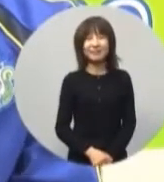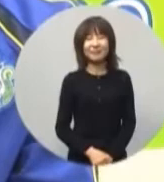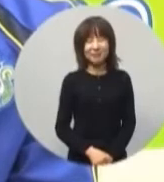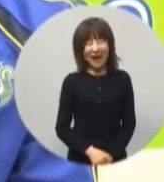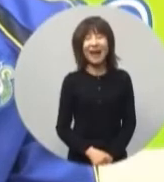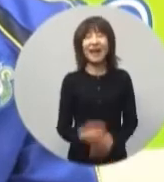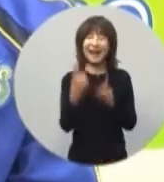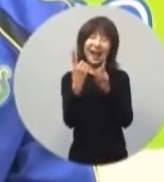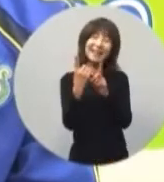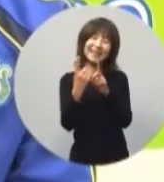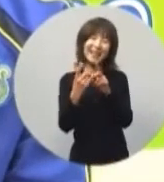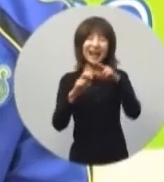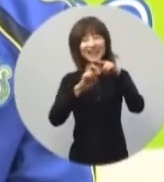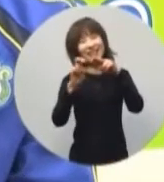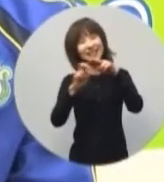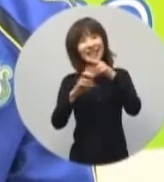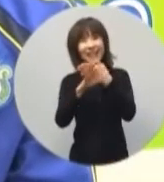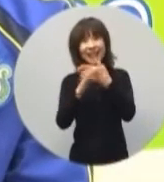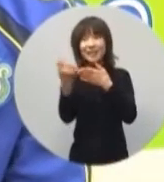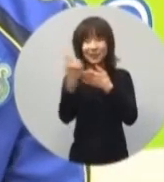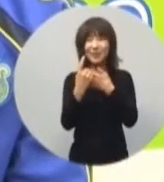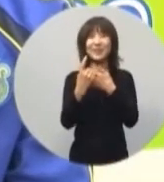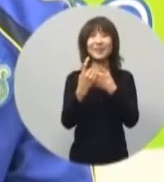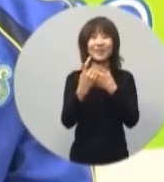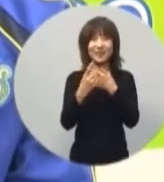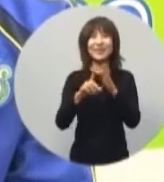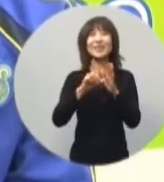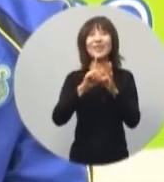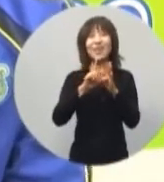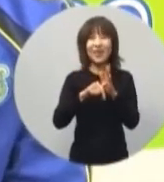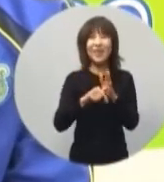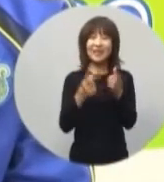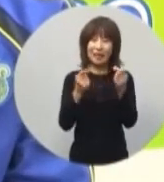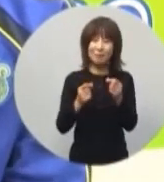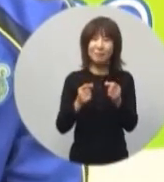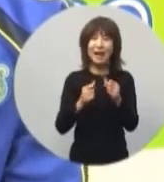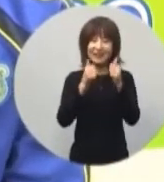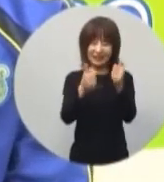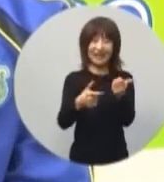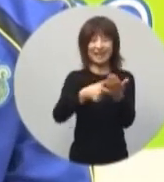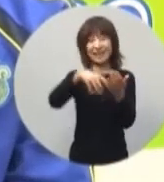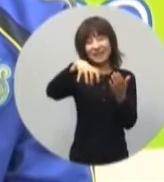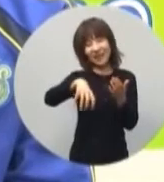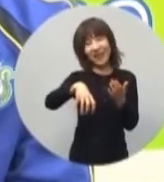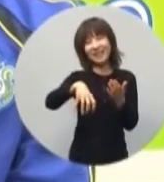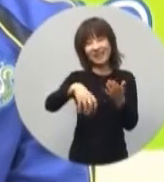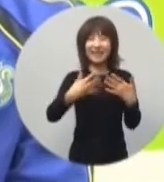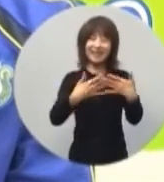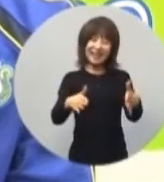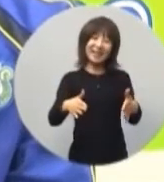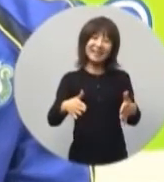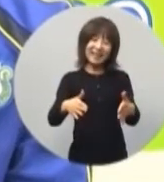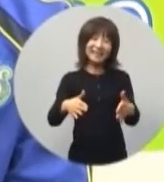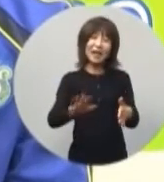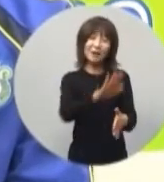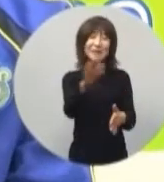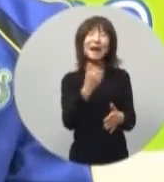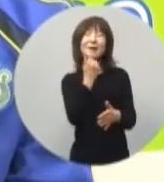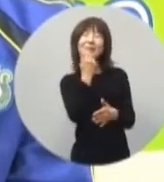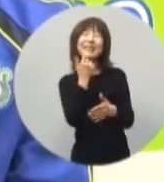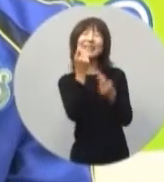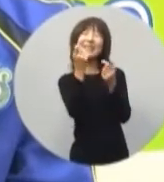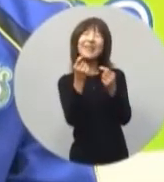相手が電車で来る設定だとすると、やっぱ茅ヶ崎の駅で改札で僕が待ってるような形